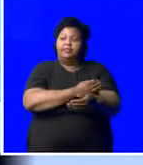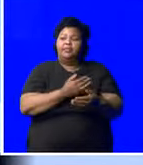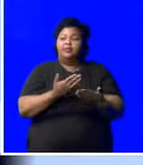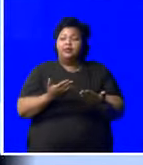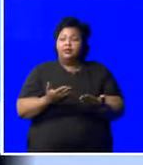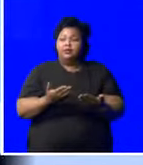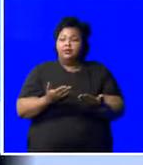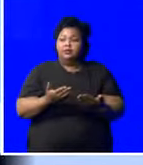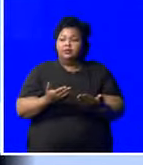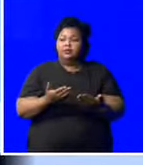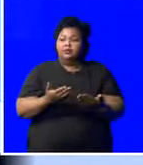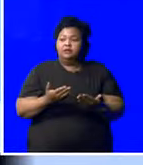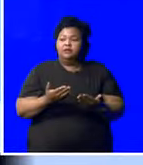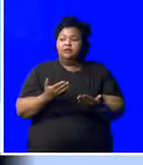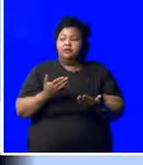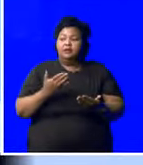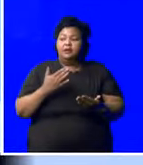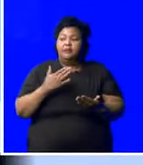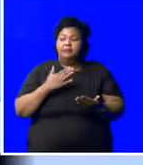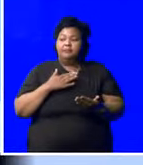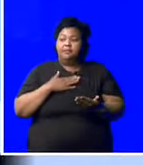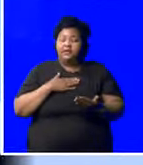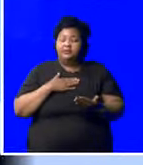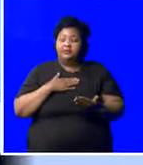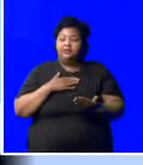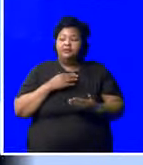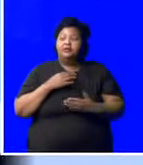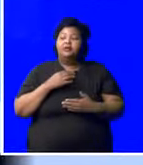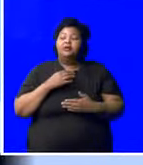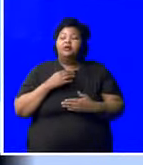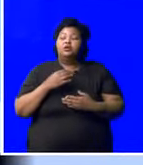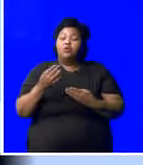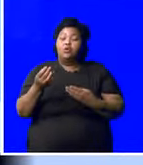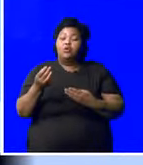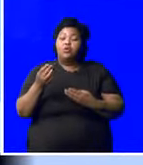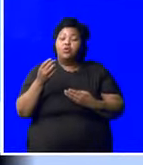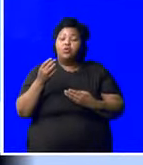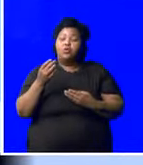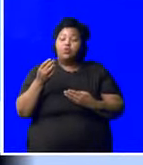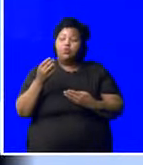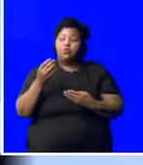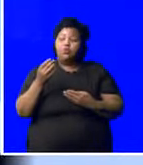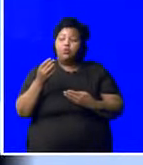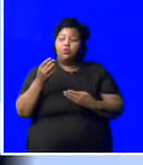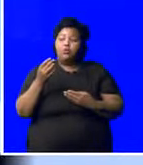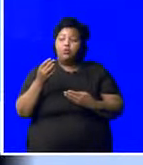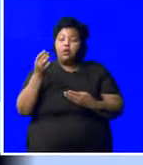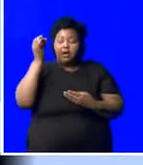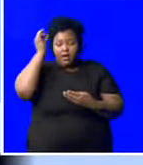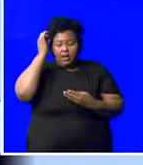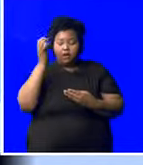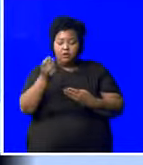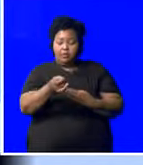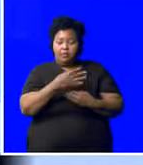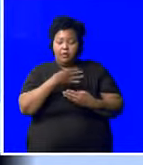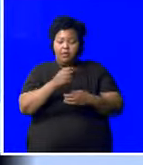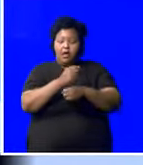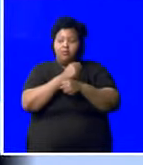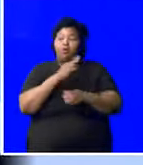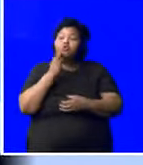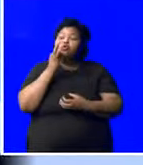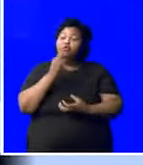utawukugcokisa nge-youth fund silo sikhulu. What a dream. Siyabonga iphupho